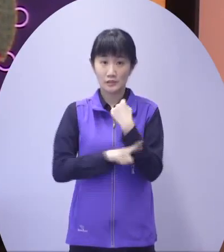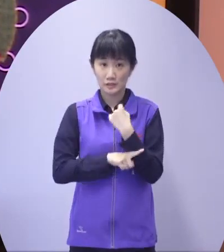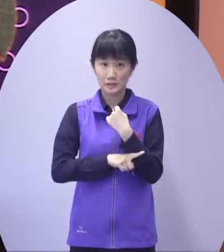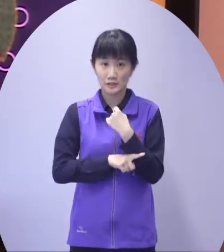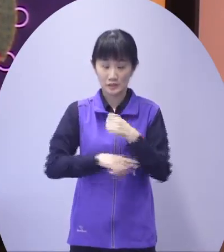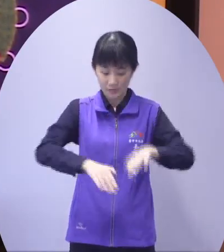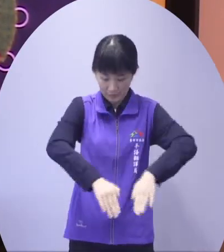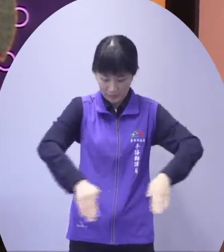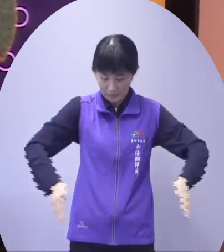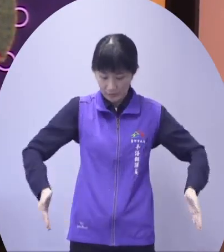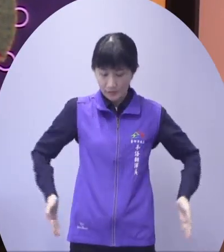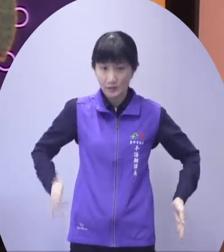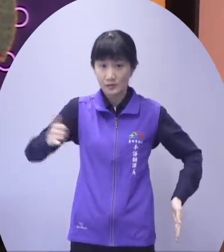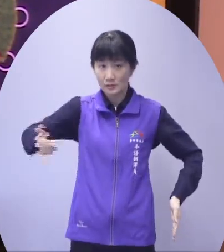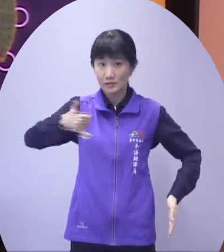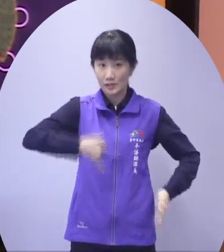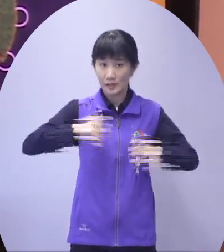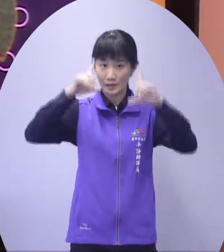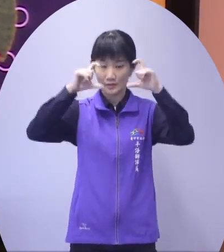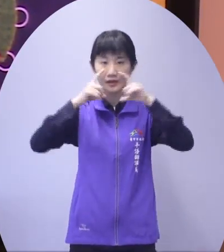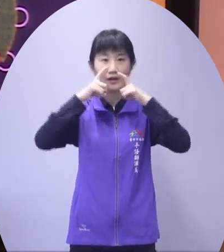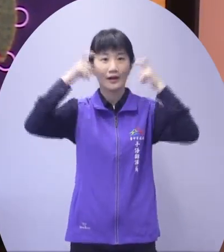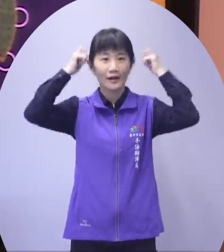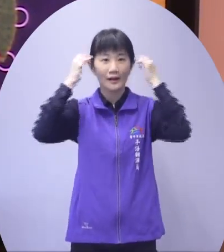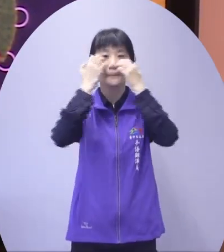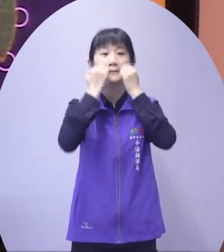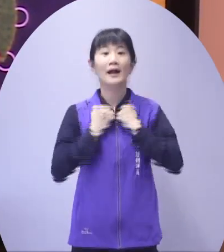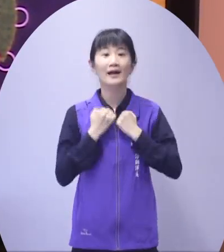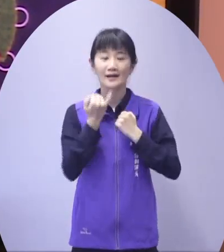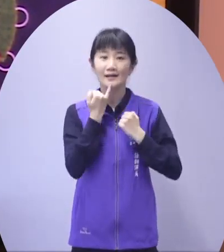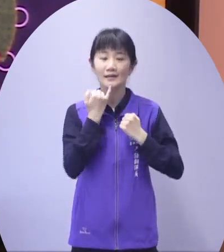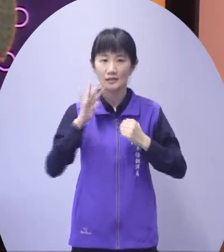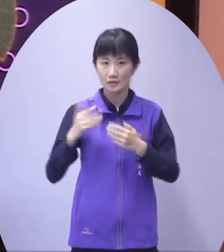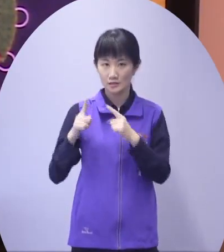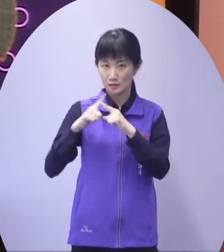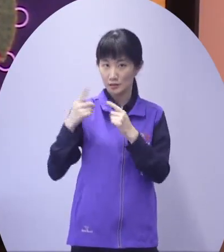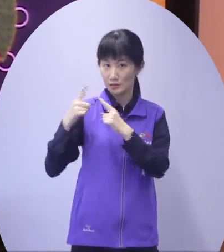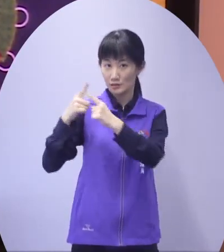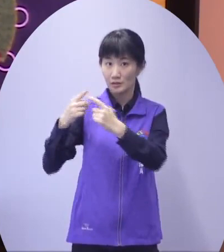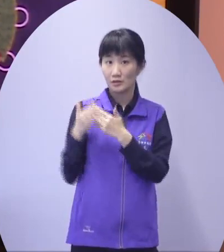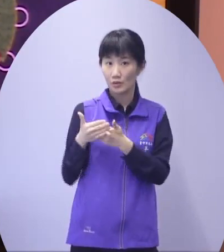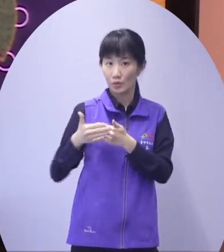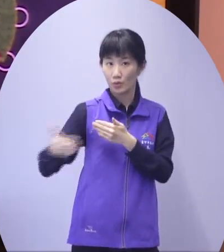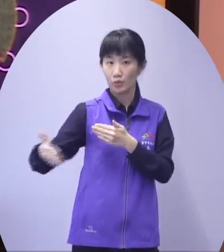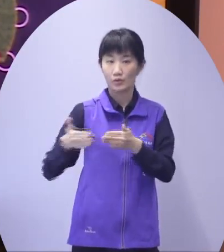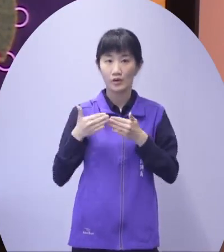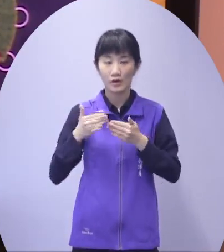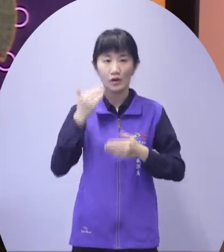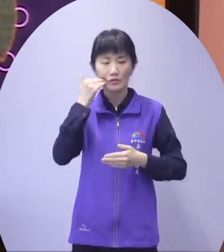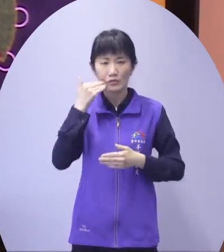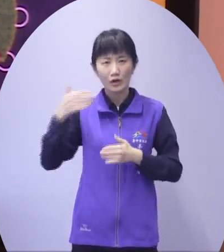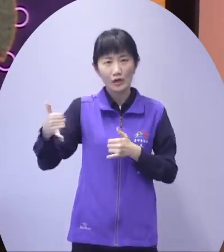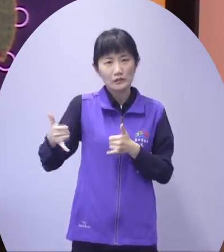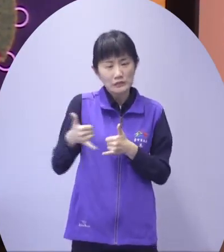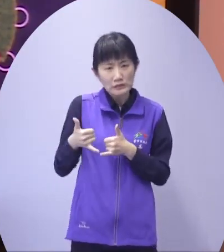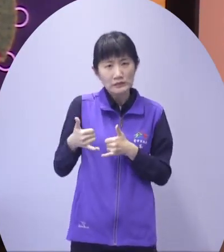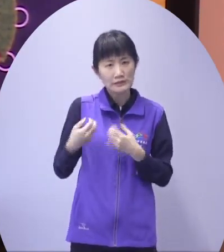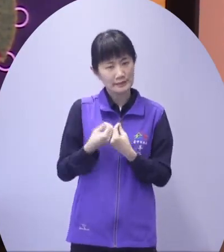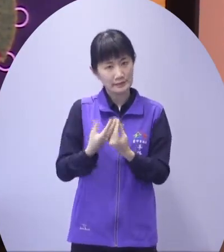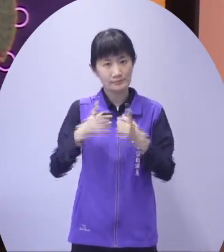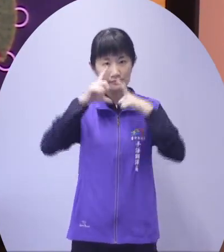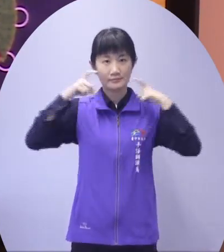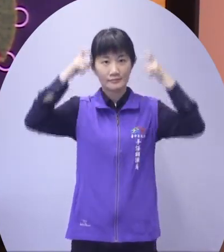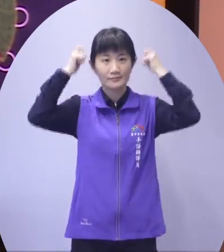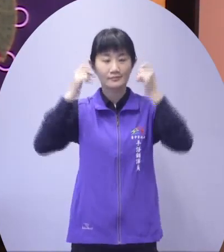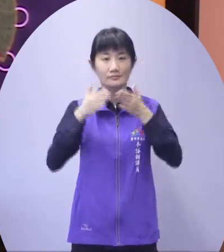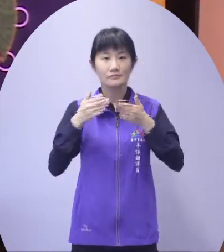不用戴口罩，但是呢，其他人必须跟他保持1公尺的安全距离。假如没有办法，就请他戴上口罩。我们会尽量严格的来